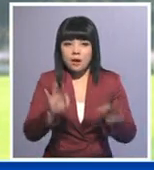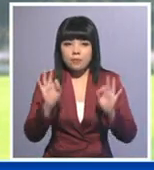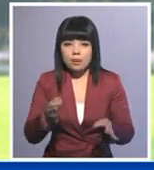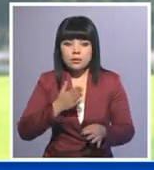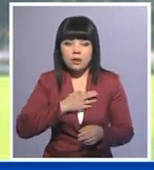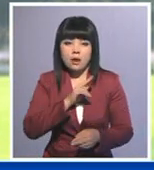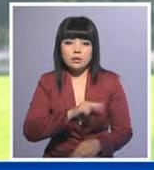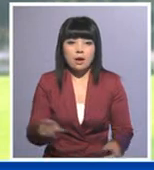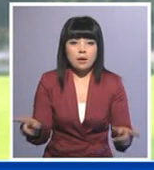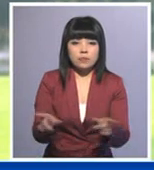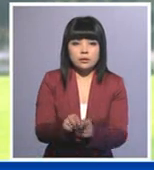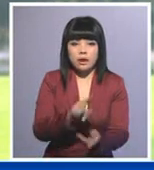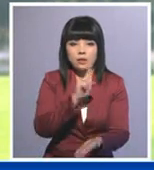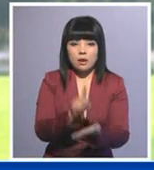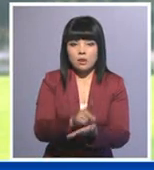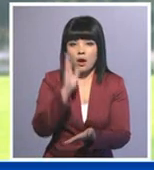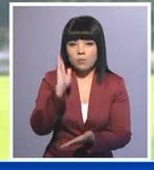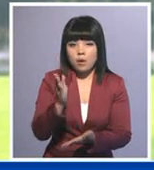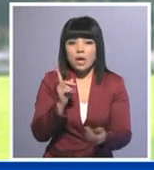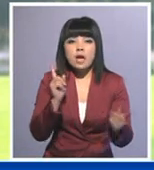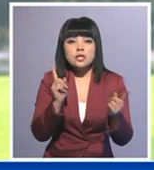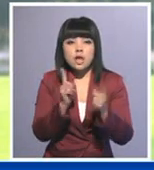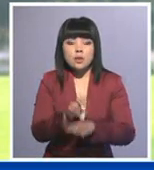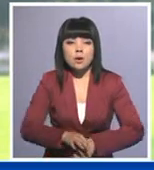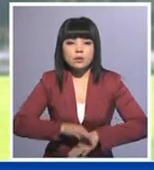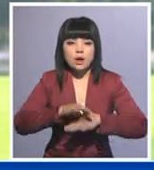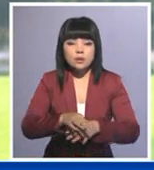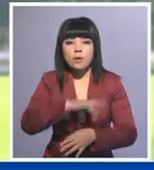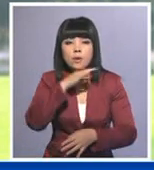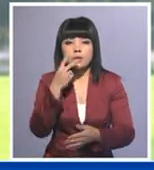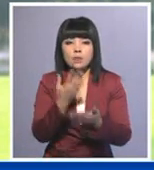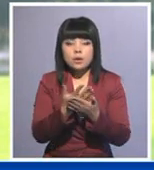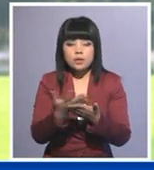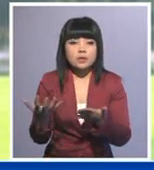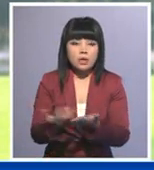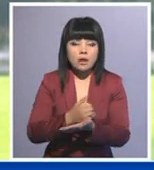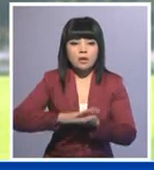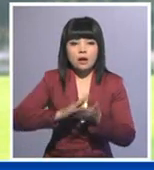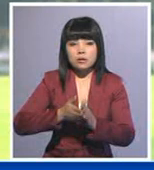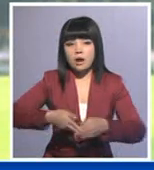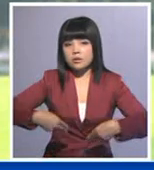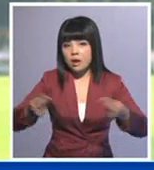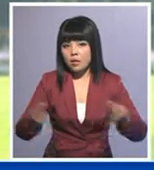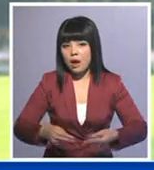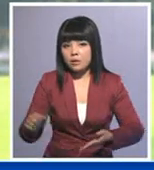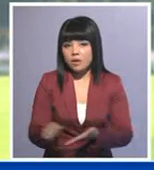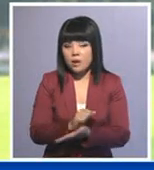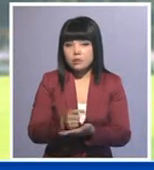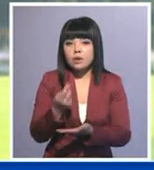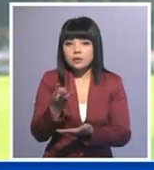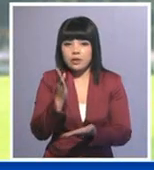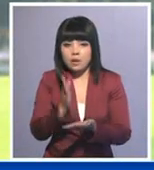болып отыр. Осы кездесу барысында көп нәтижелерге қол жеткіздік деп айтуға болады. Мысалы,